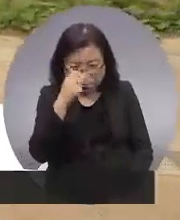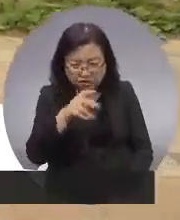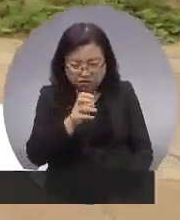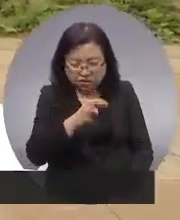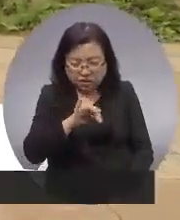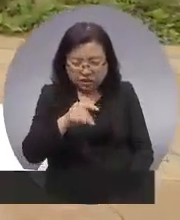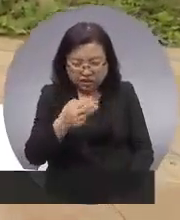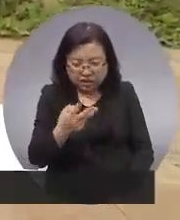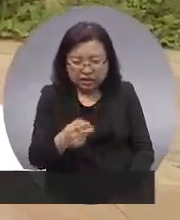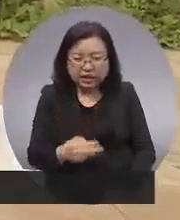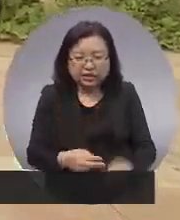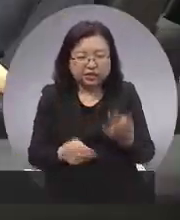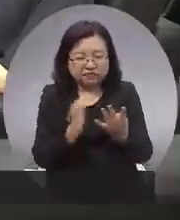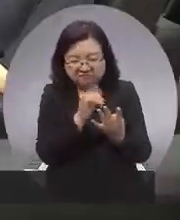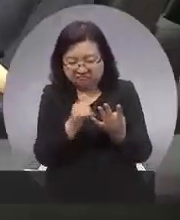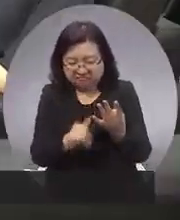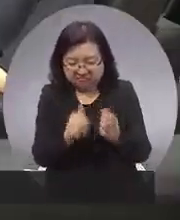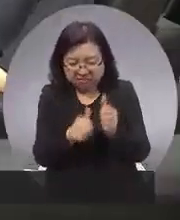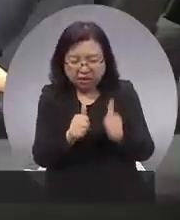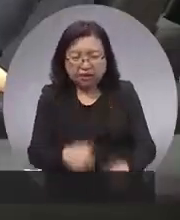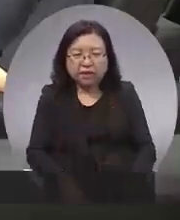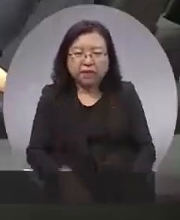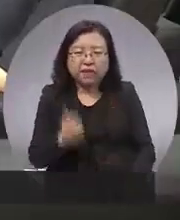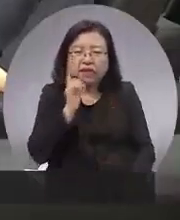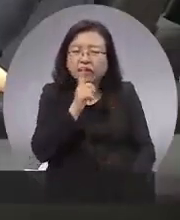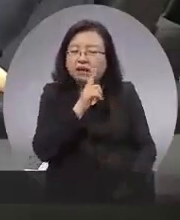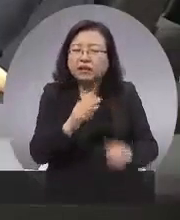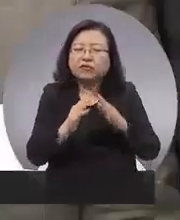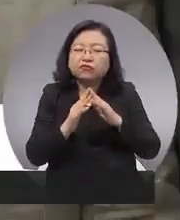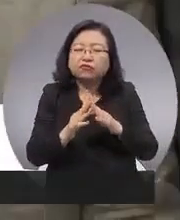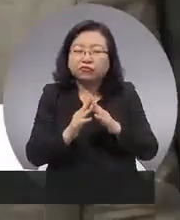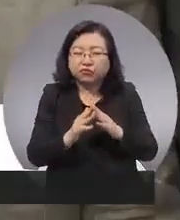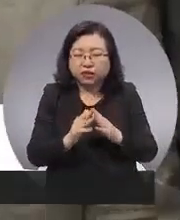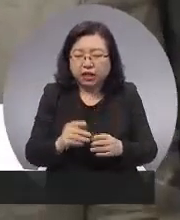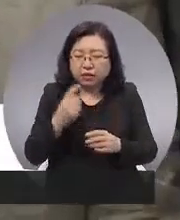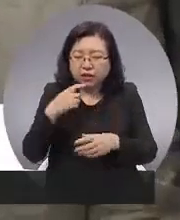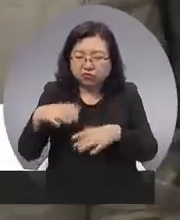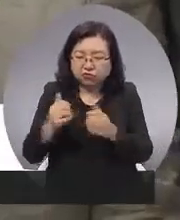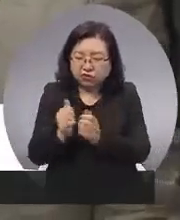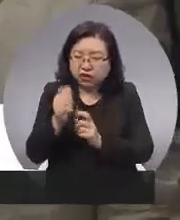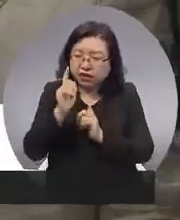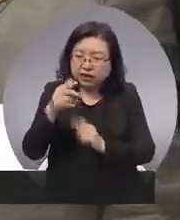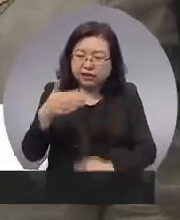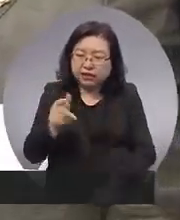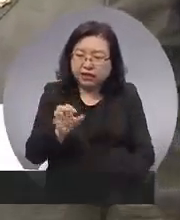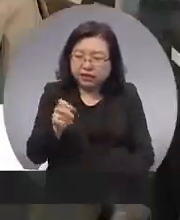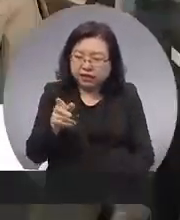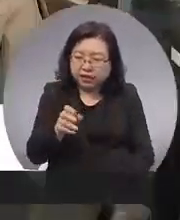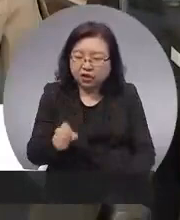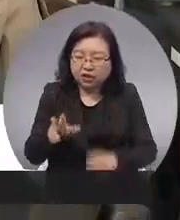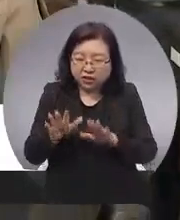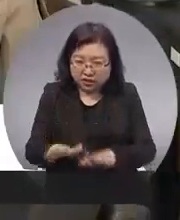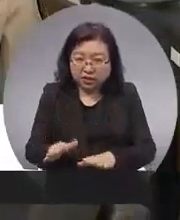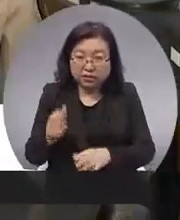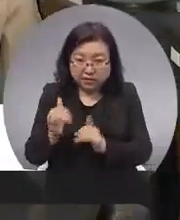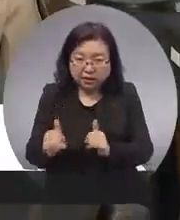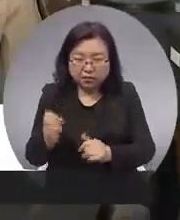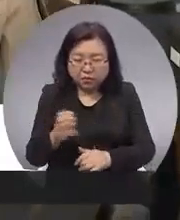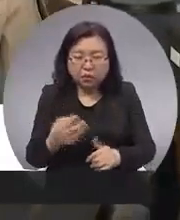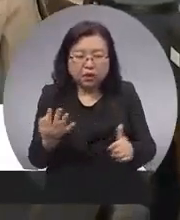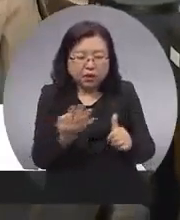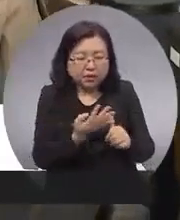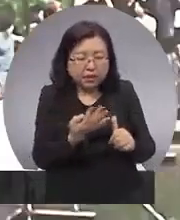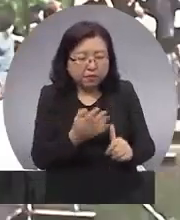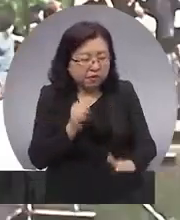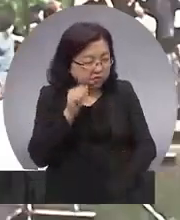높은 지역이 됐습니다 맞고 괴산군수 에는 민주당이 차영 현 군수 워 네번째 2 전장을 던진